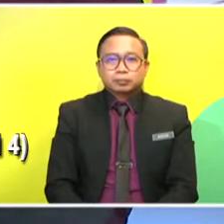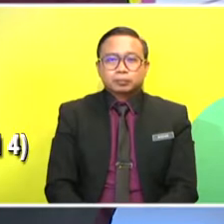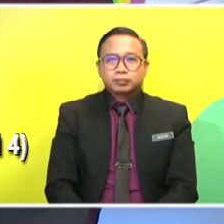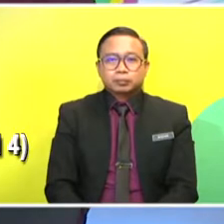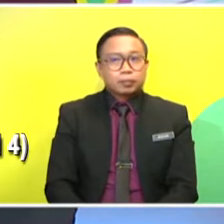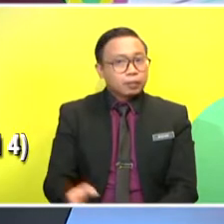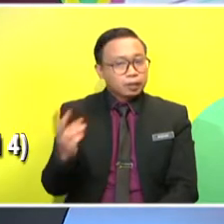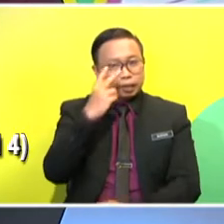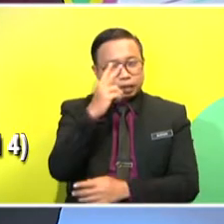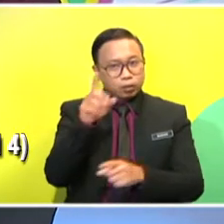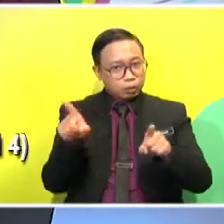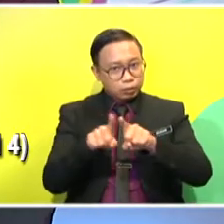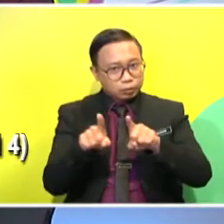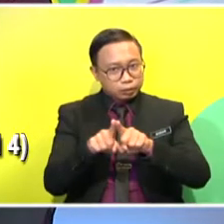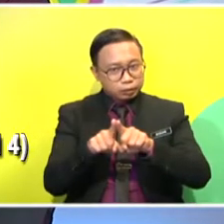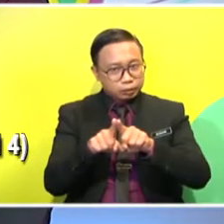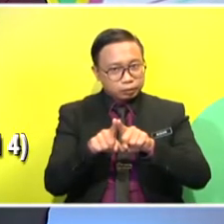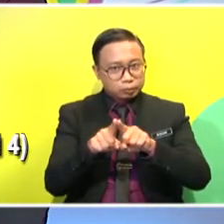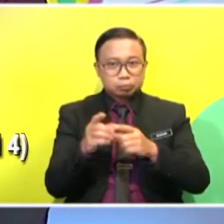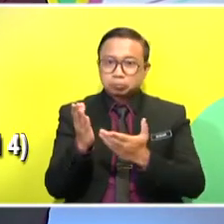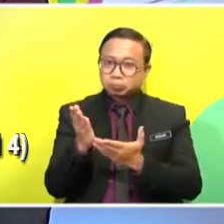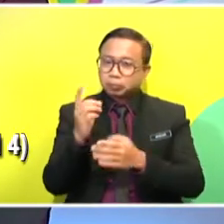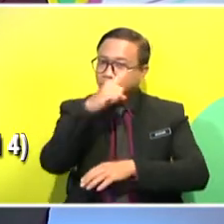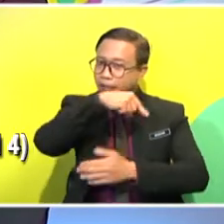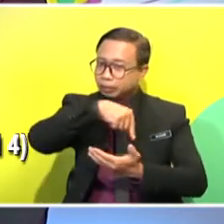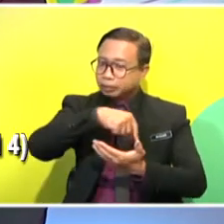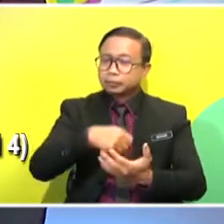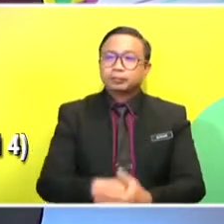Mari kita tengok sama-sama slide pada hari ini.